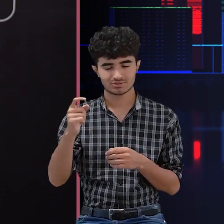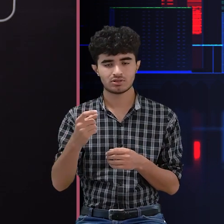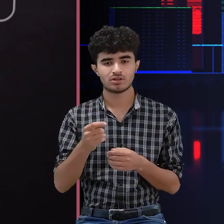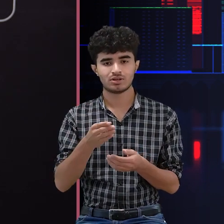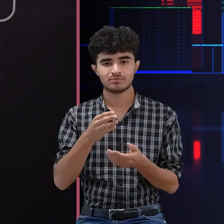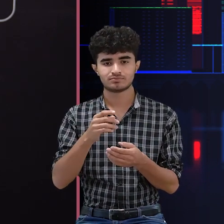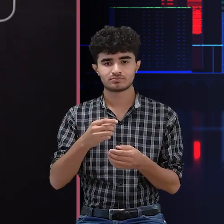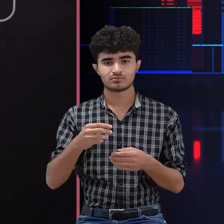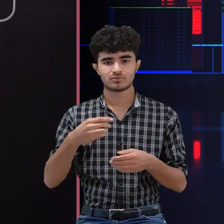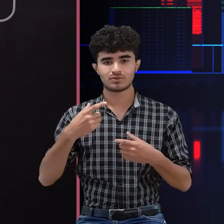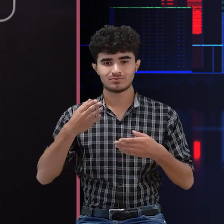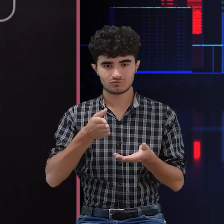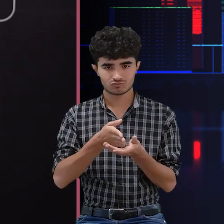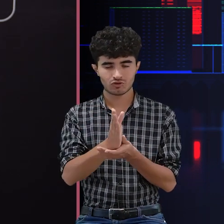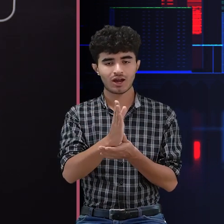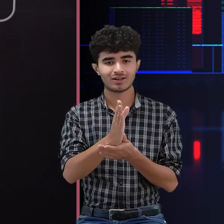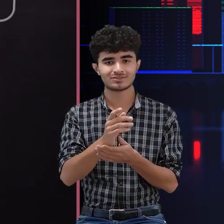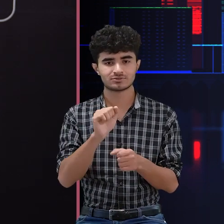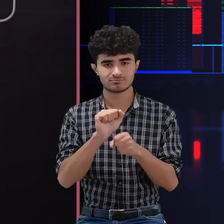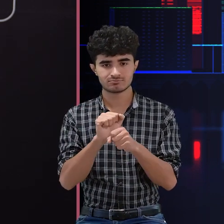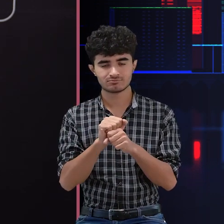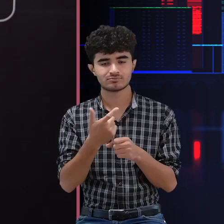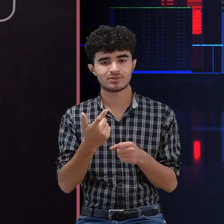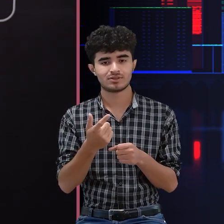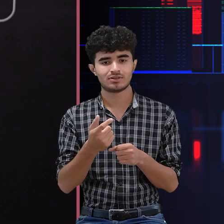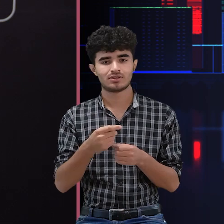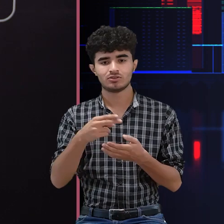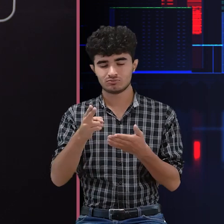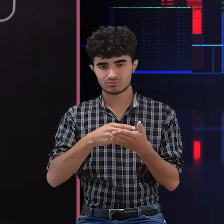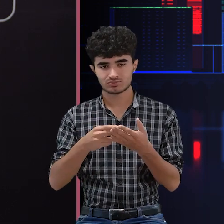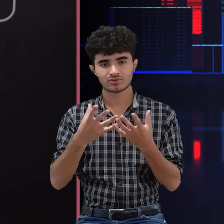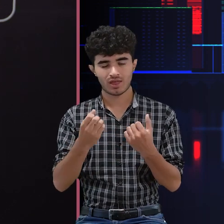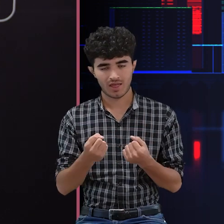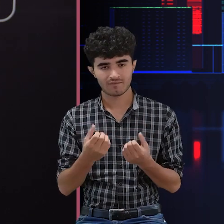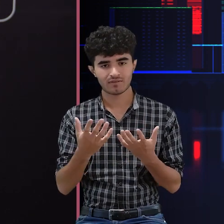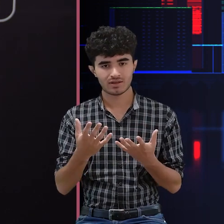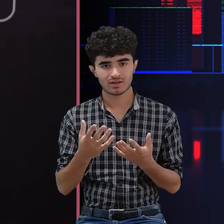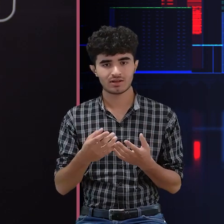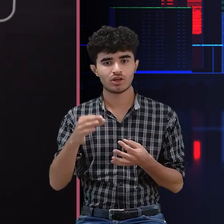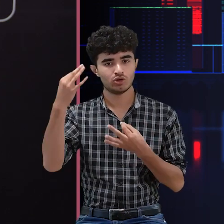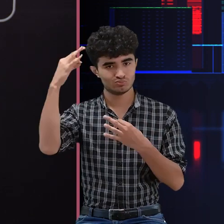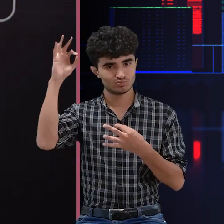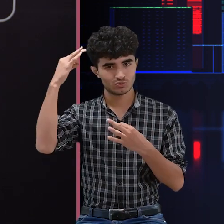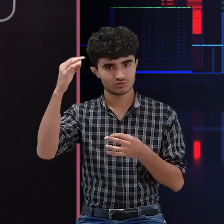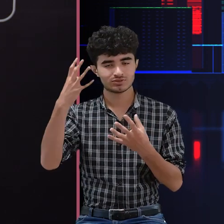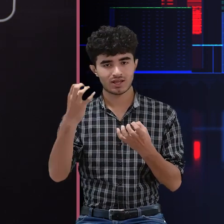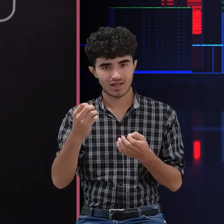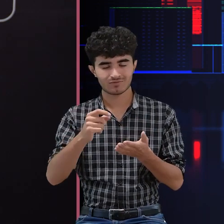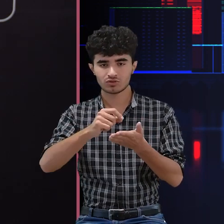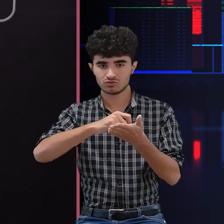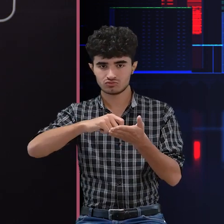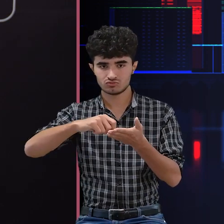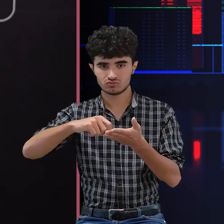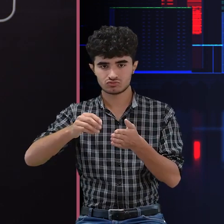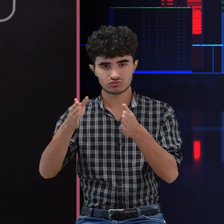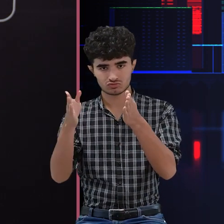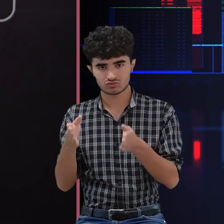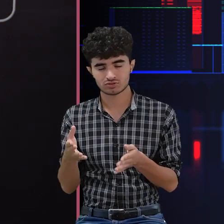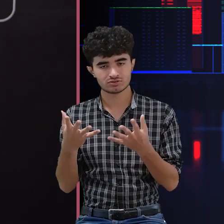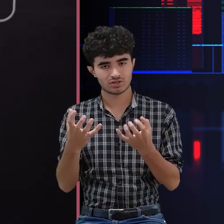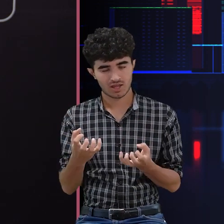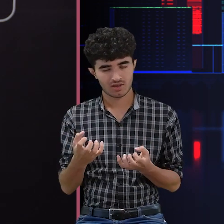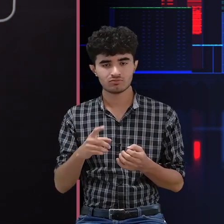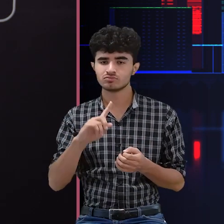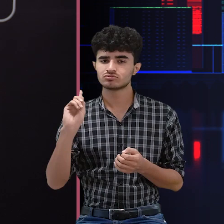ایکٹیوسٹ ہیں، اور لکھاری ہیں، اور موسیقار ہیں،